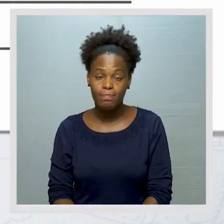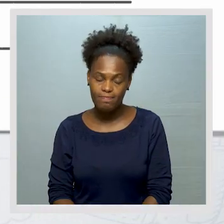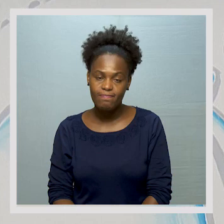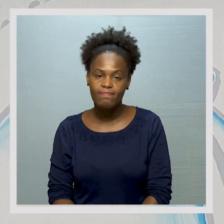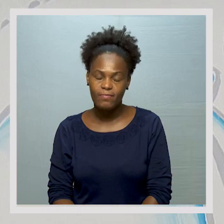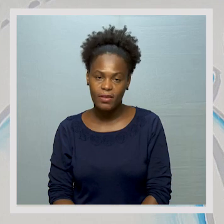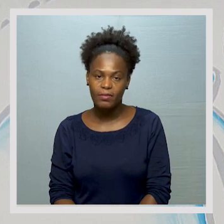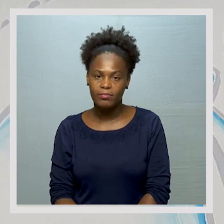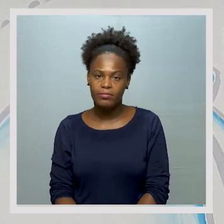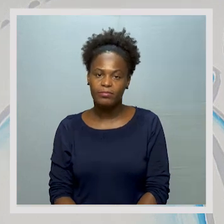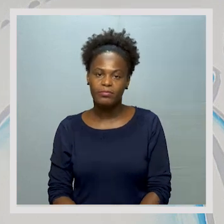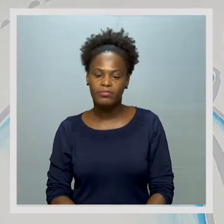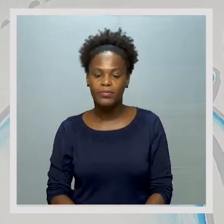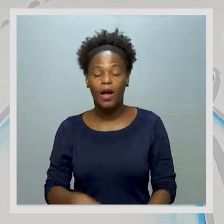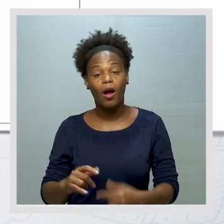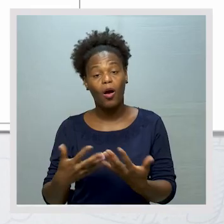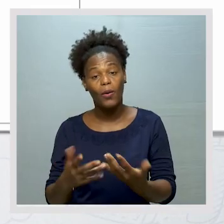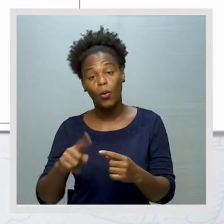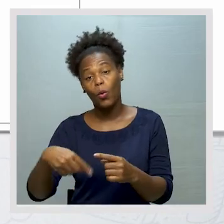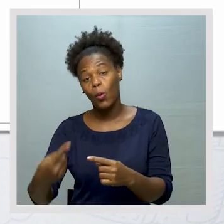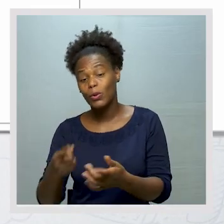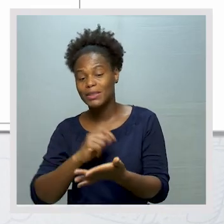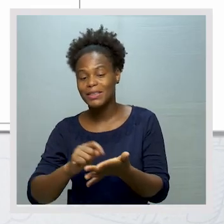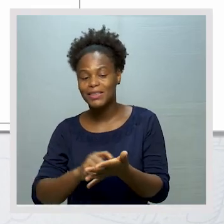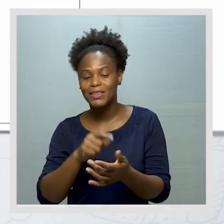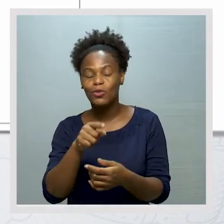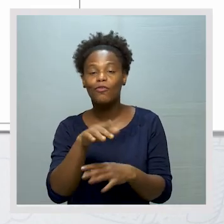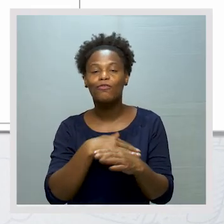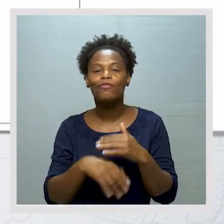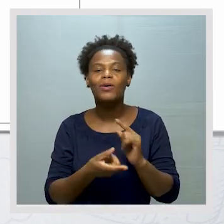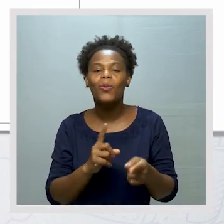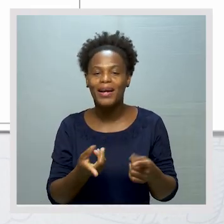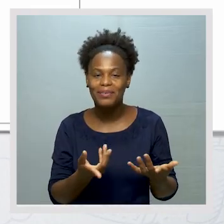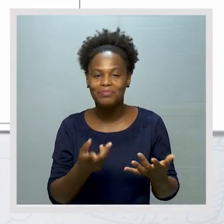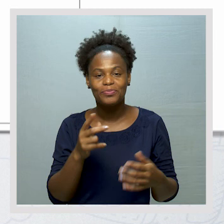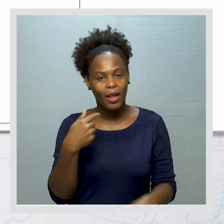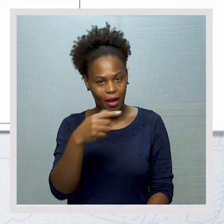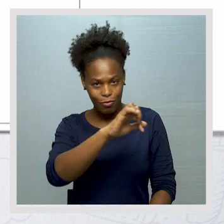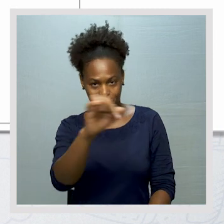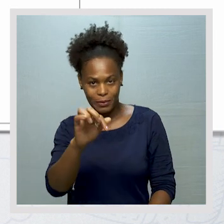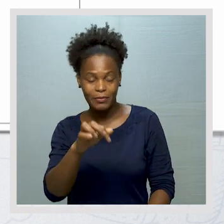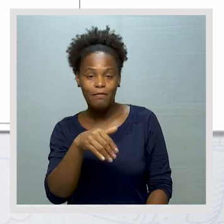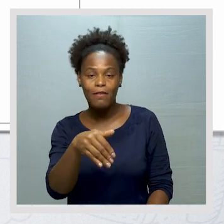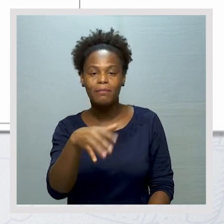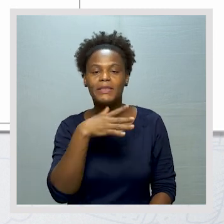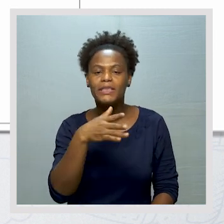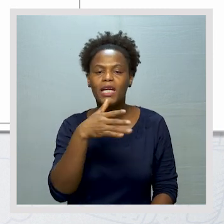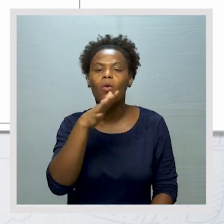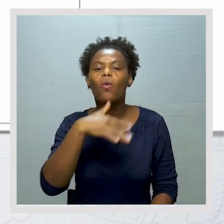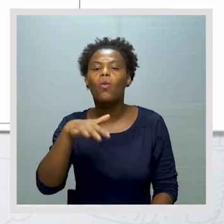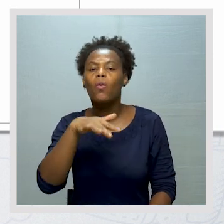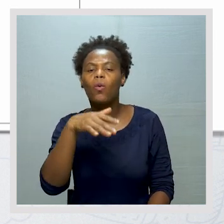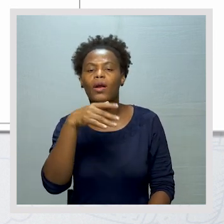Maintenant, l'autre exercice, qu'est-ce que vous allez faire? Vous allez dire où se placent